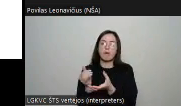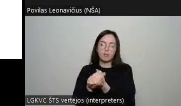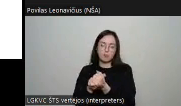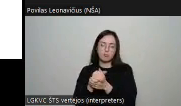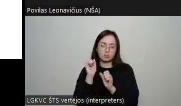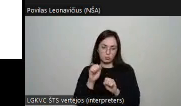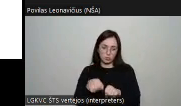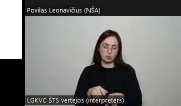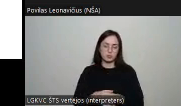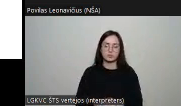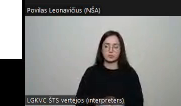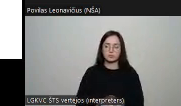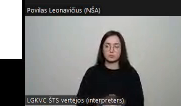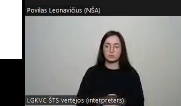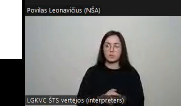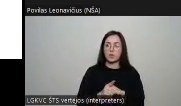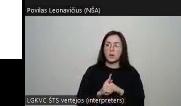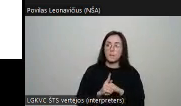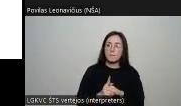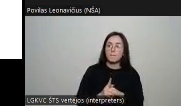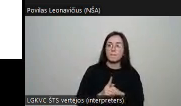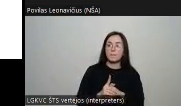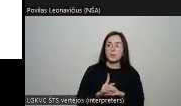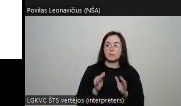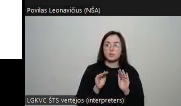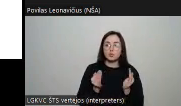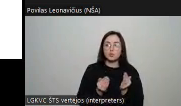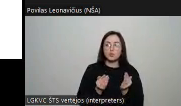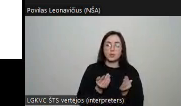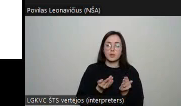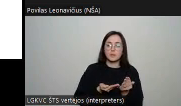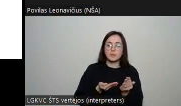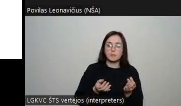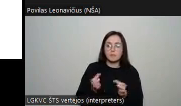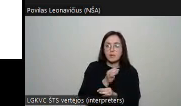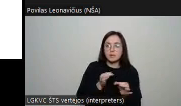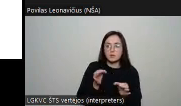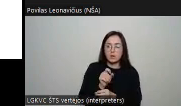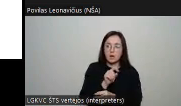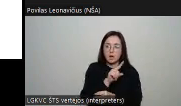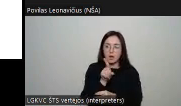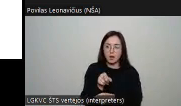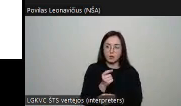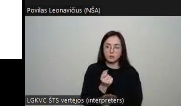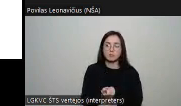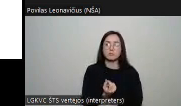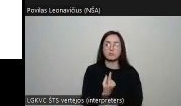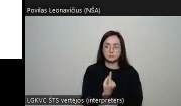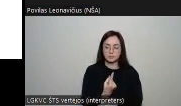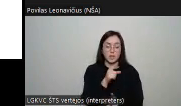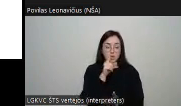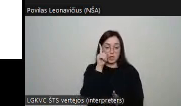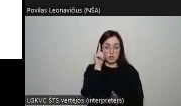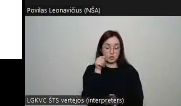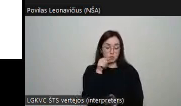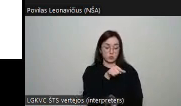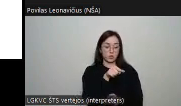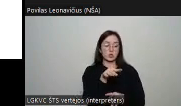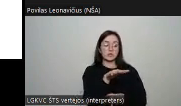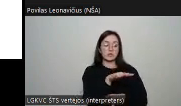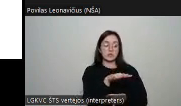būti prieinamos. Bet mums dar tokiu trumpai pakalbėjom, toks nedidelis klausimas kilo. Žinom, kad toj srityje ypatingai